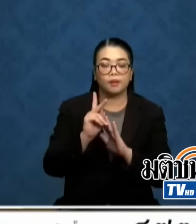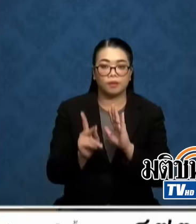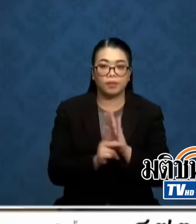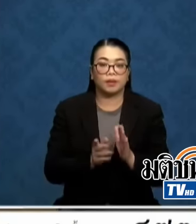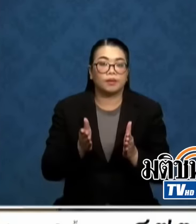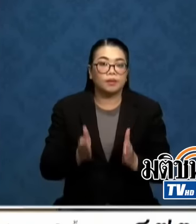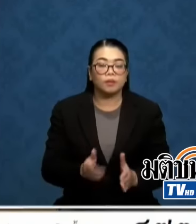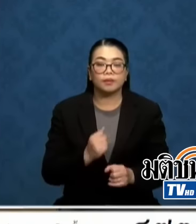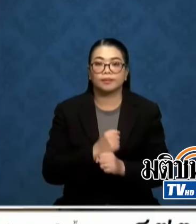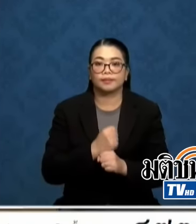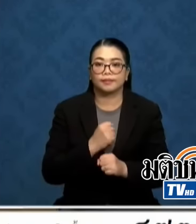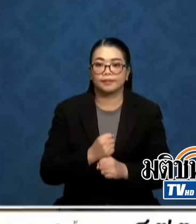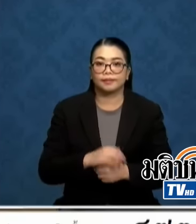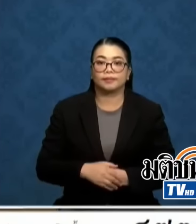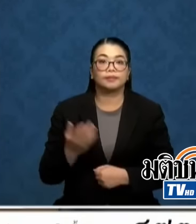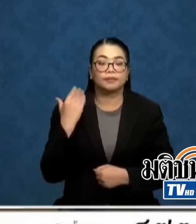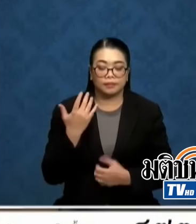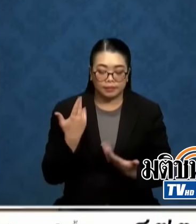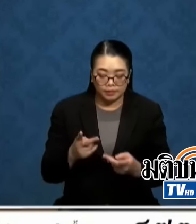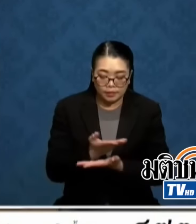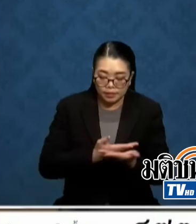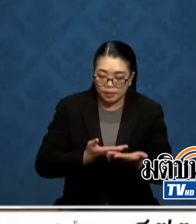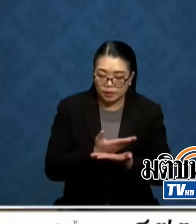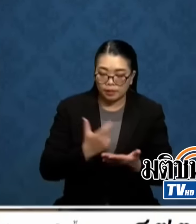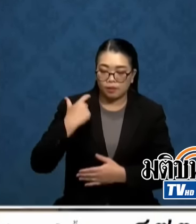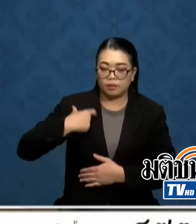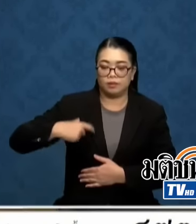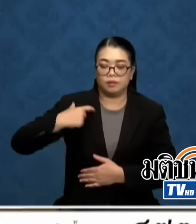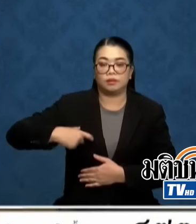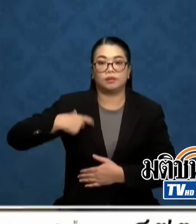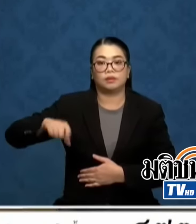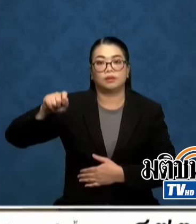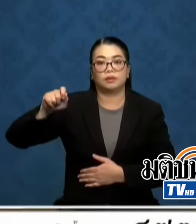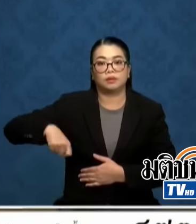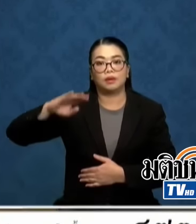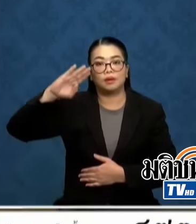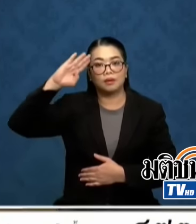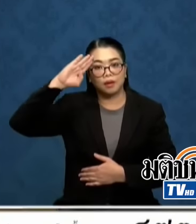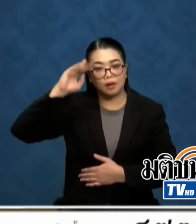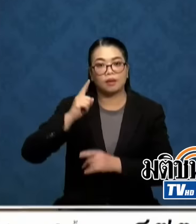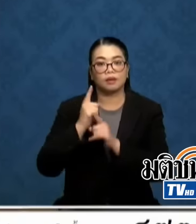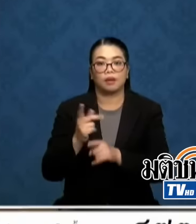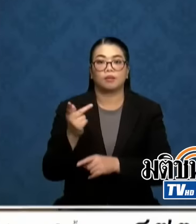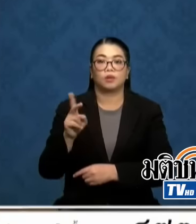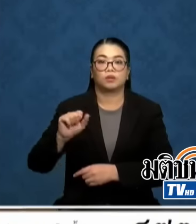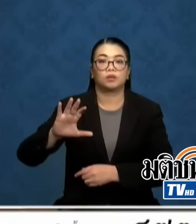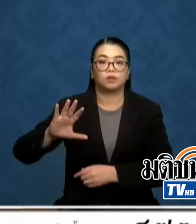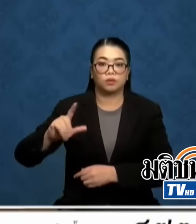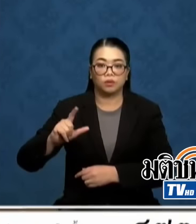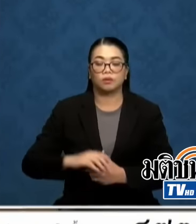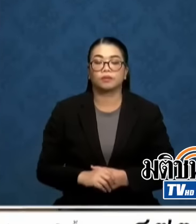บุคคลพลเรือนที่เคยพิจารณาโดยศาลทหารตามประกาศคณะรักษาความสงบแห่งชาติ